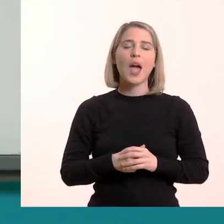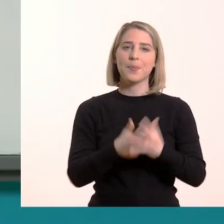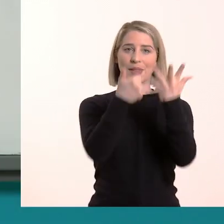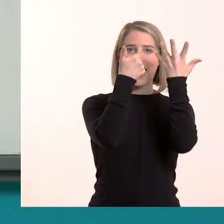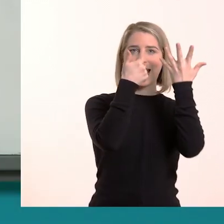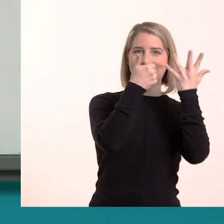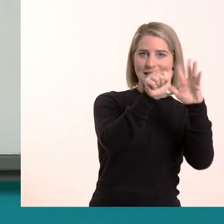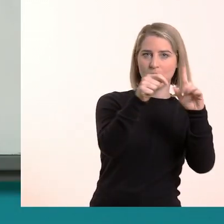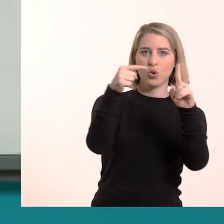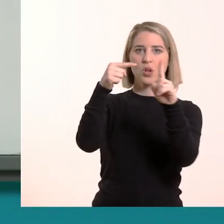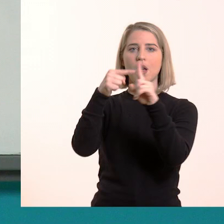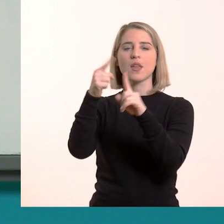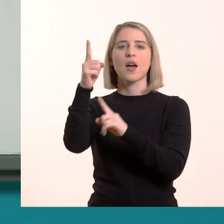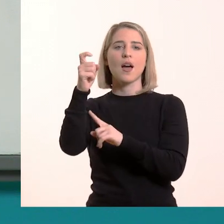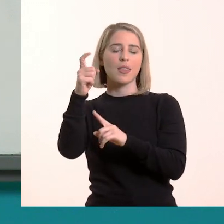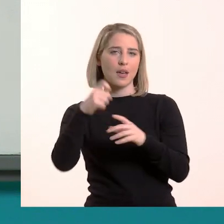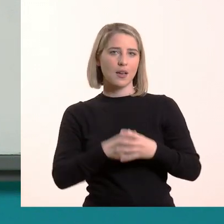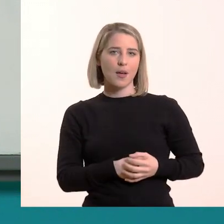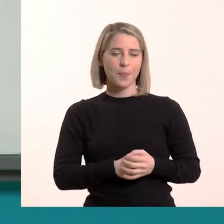600 δια 10.